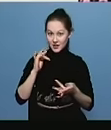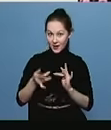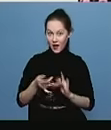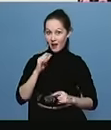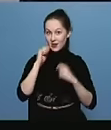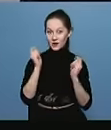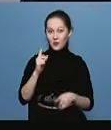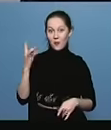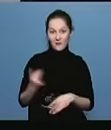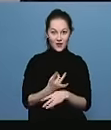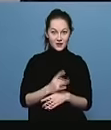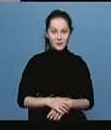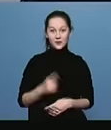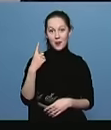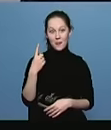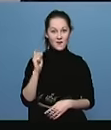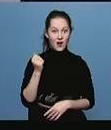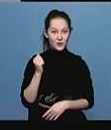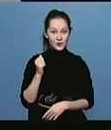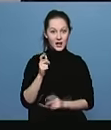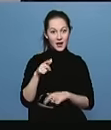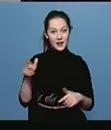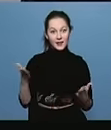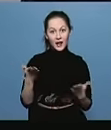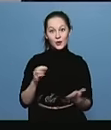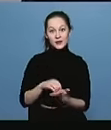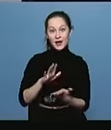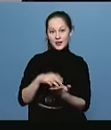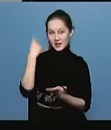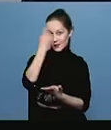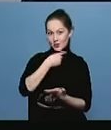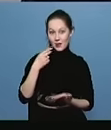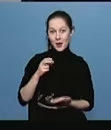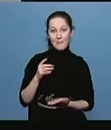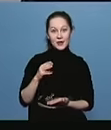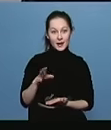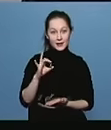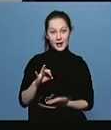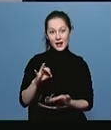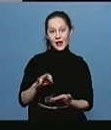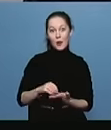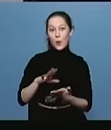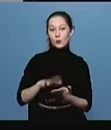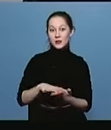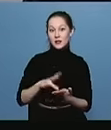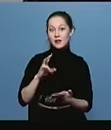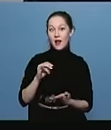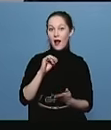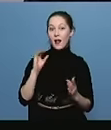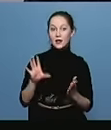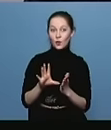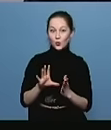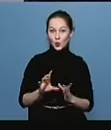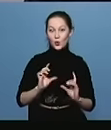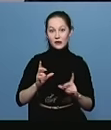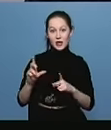награждают впервые. С 1 августа клиенты, которые зарегистрированы в личном кабинете и подписаны на электронную квитанцию, должны были произвести